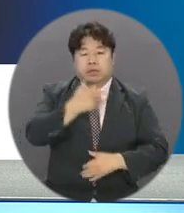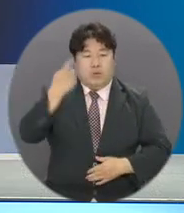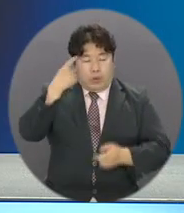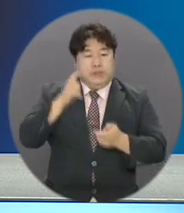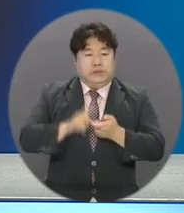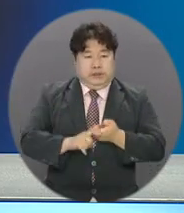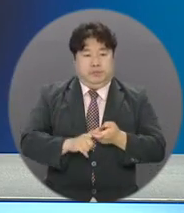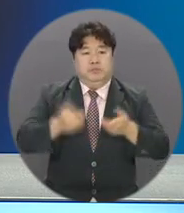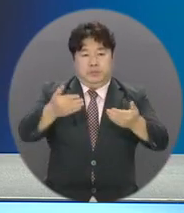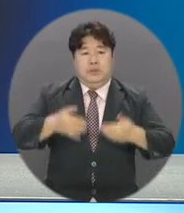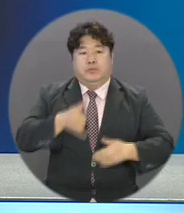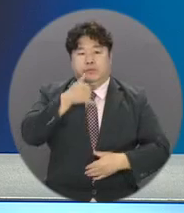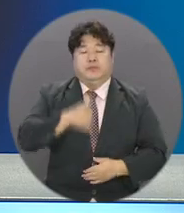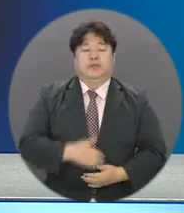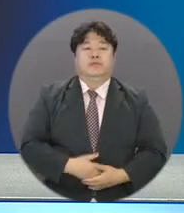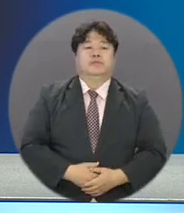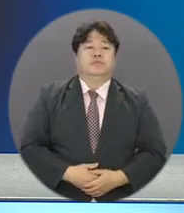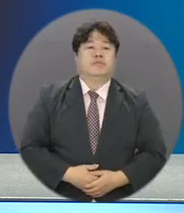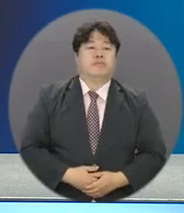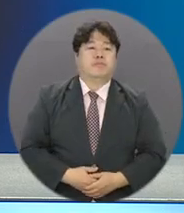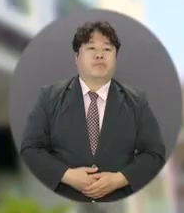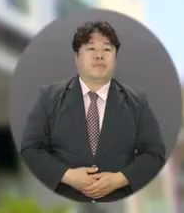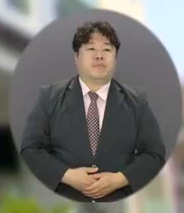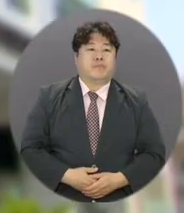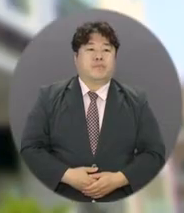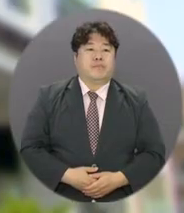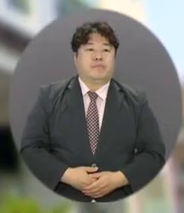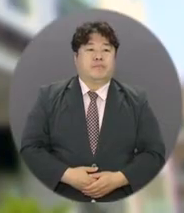있습니다. 보도에 문형철 기자입니다.